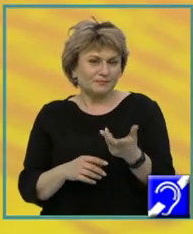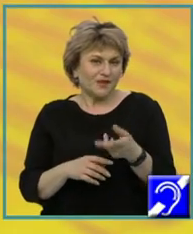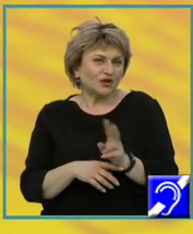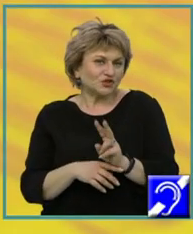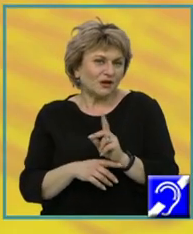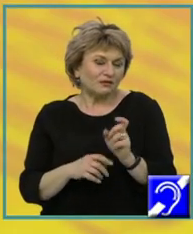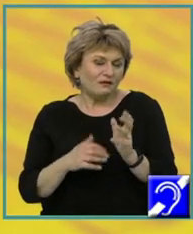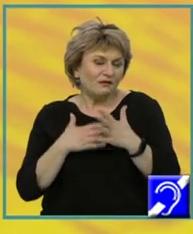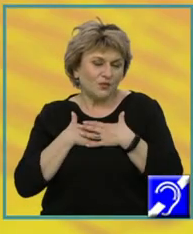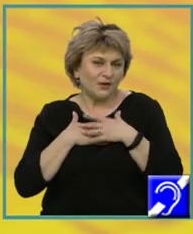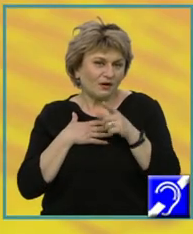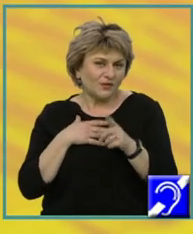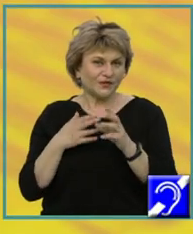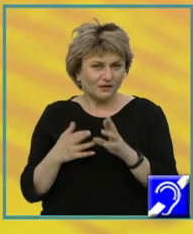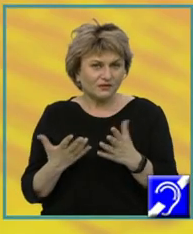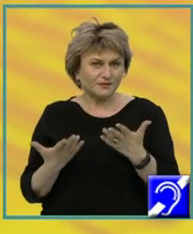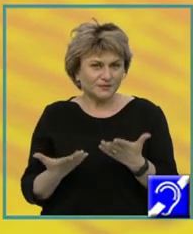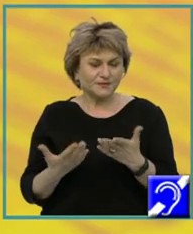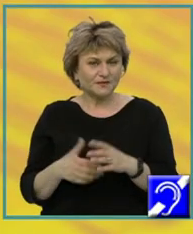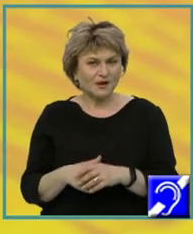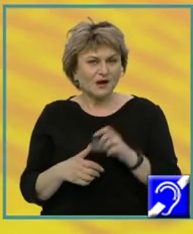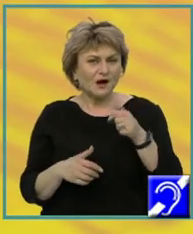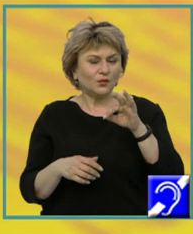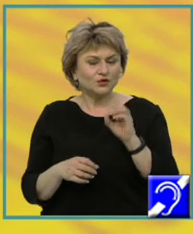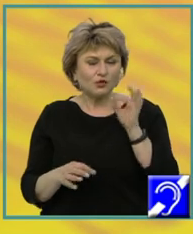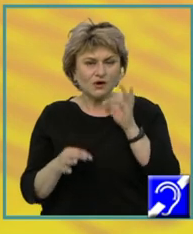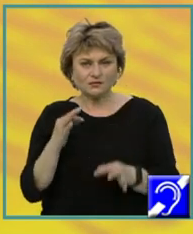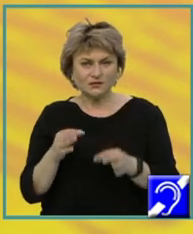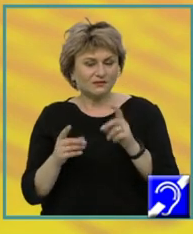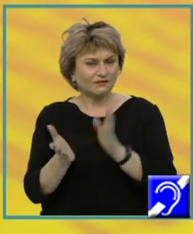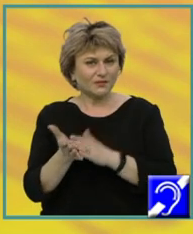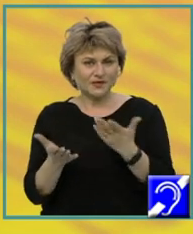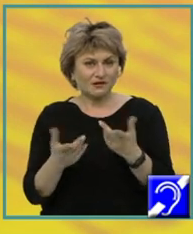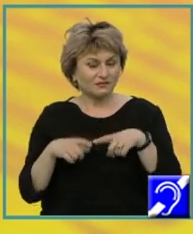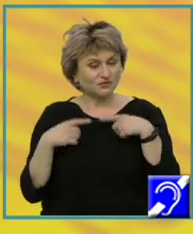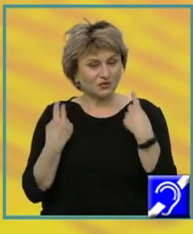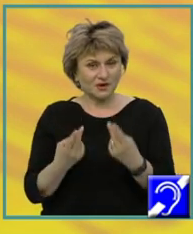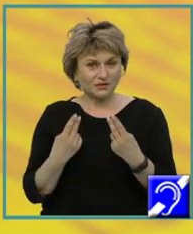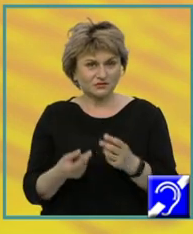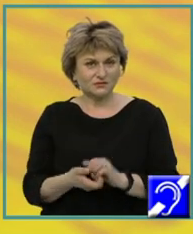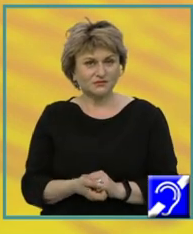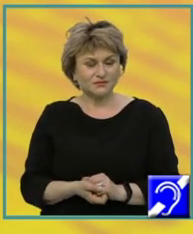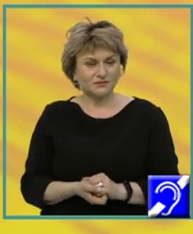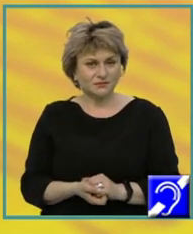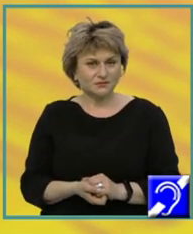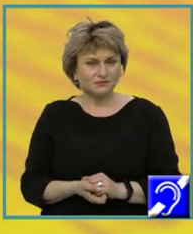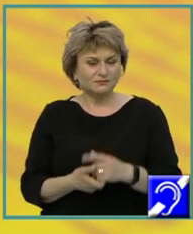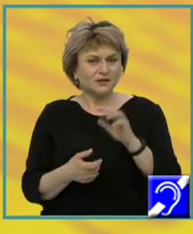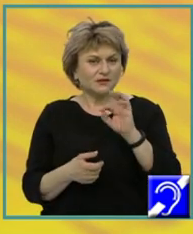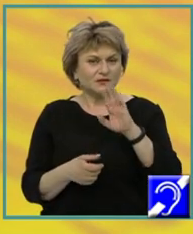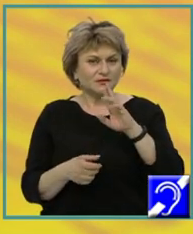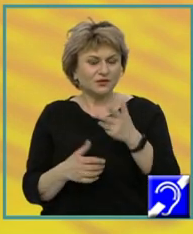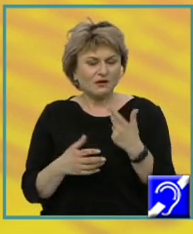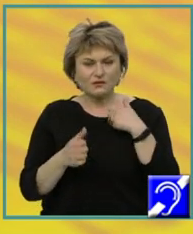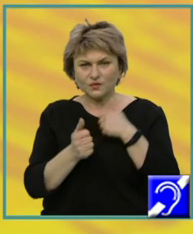iubirea lui dar autoanaliza care de fapt este cea mai importantă trăsătură pe care o